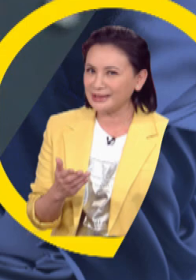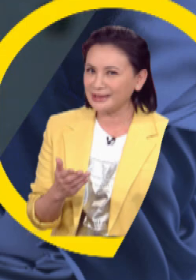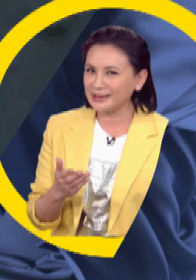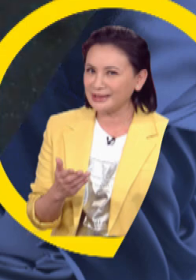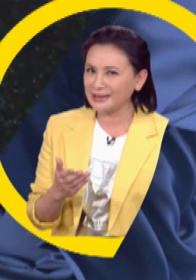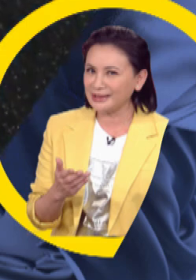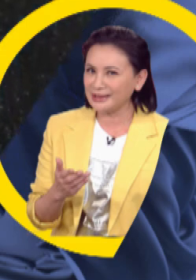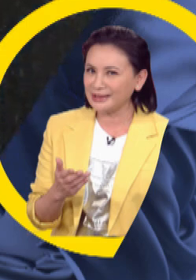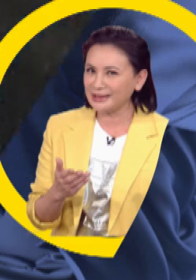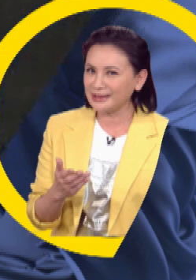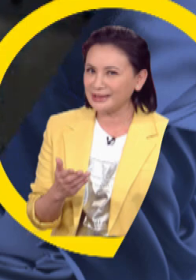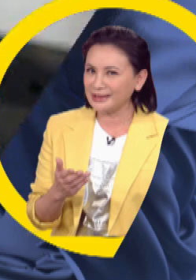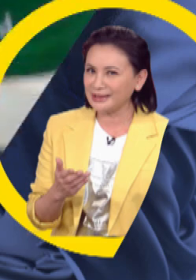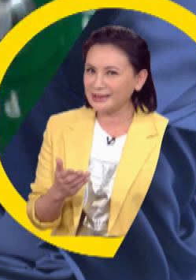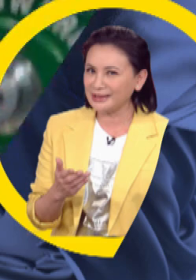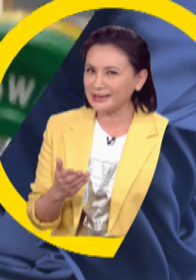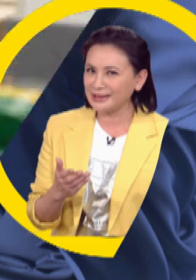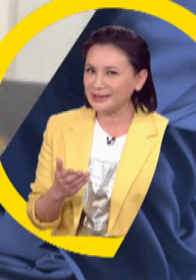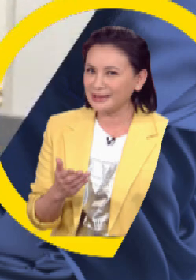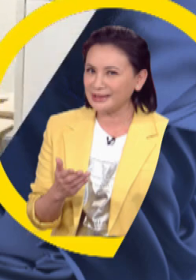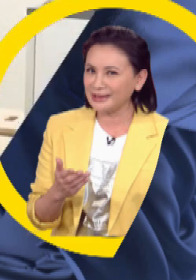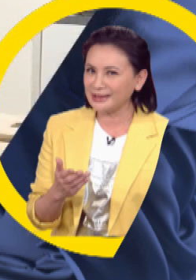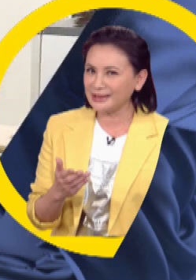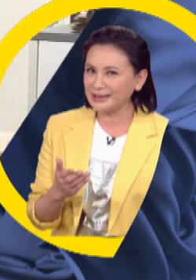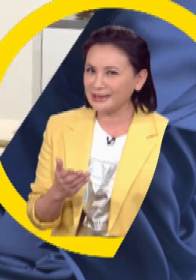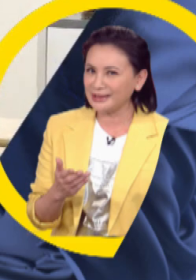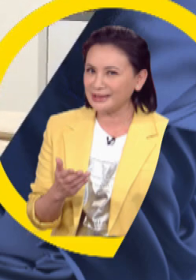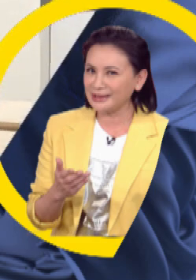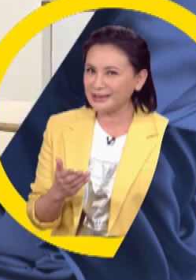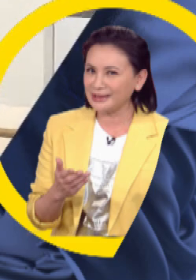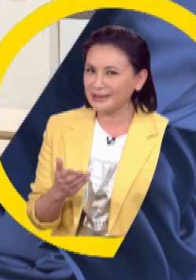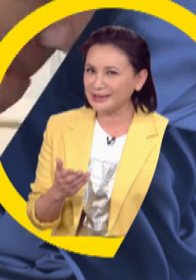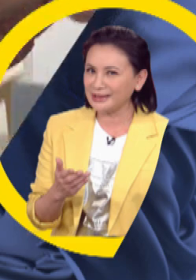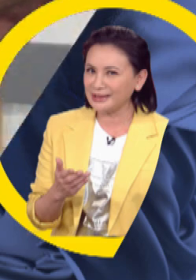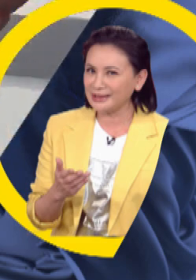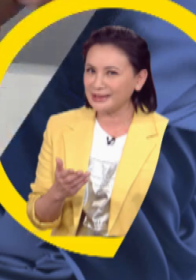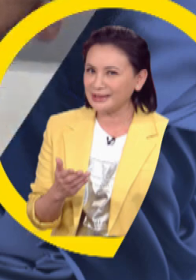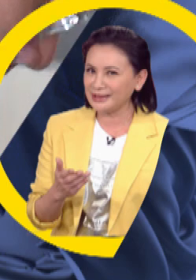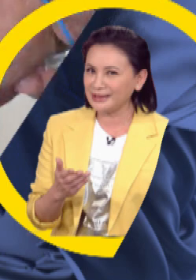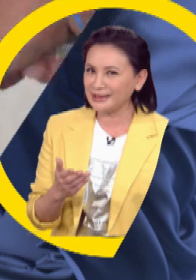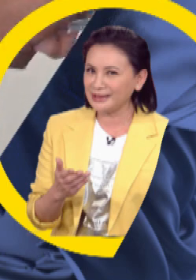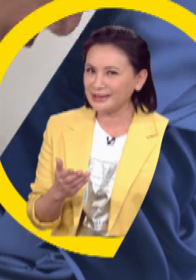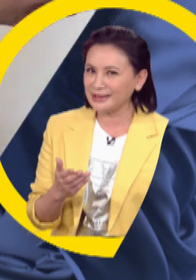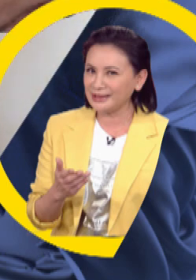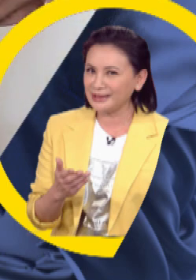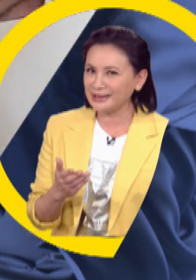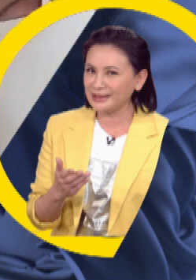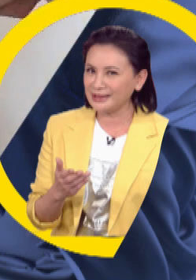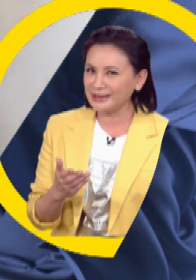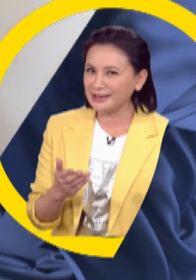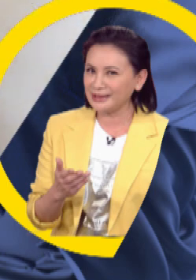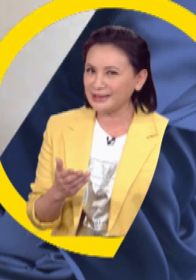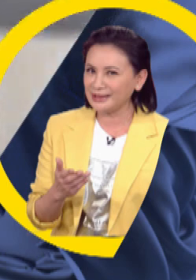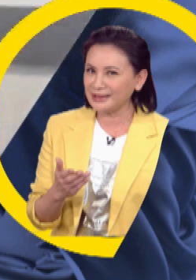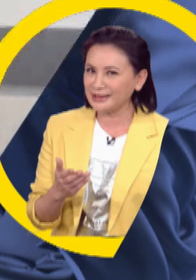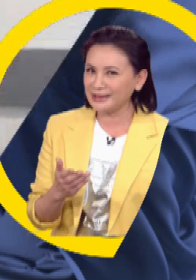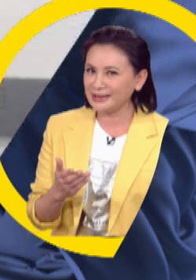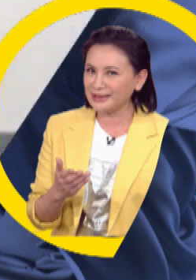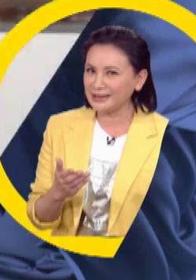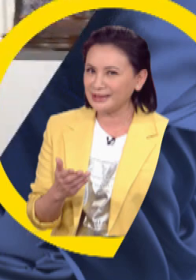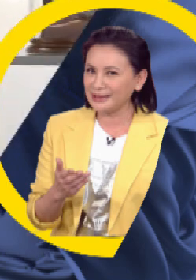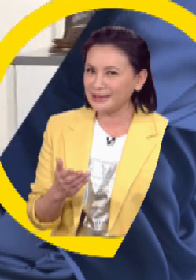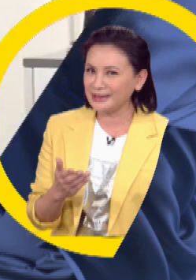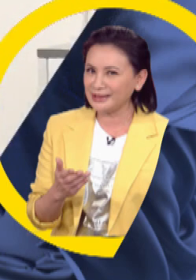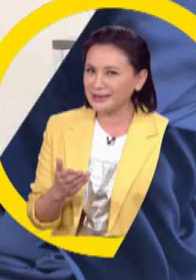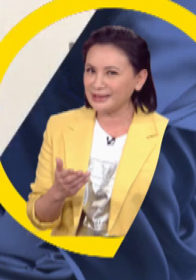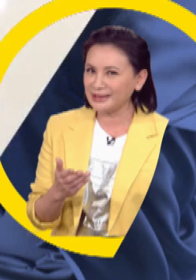者是腰痛。就去年11月7号开始来重训，到现在为止短短的9个月，我已经重训52次了。主